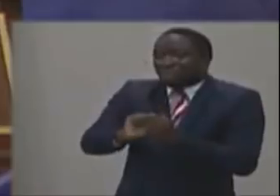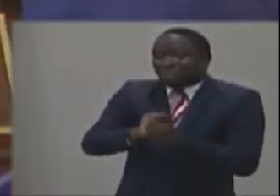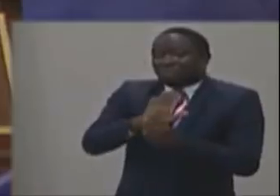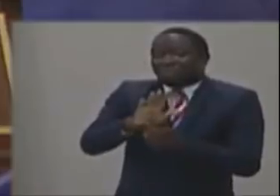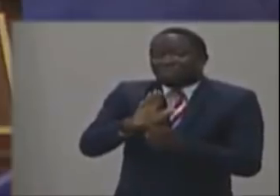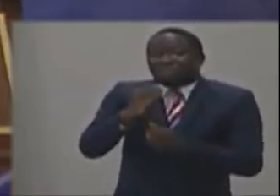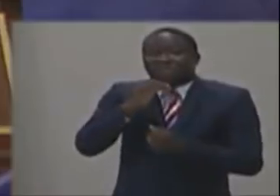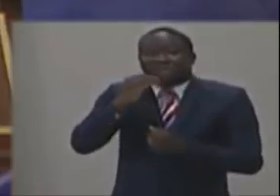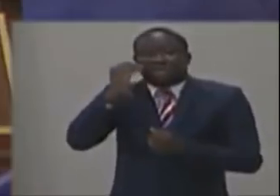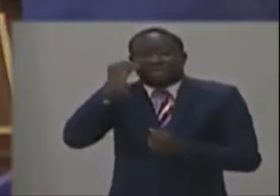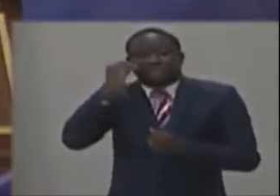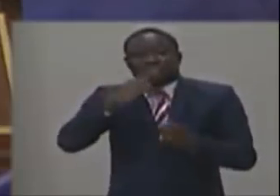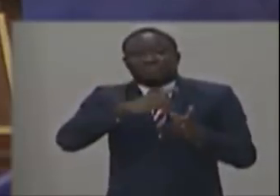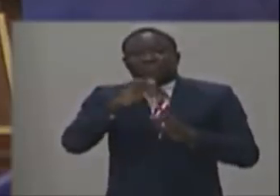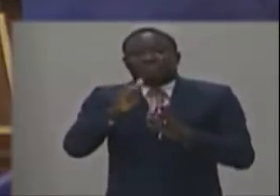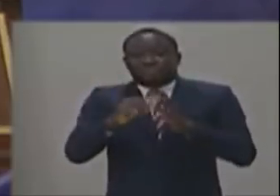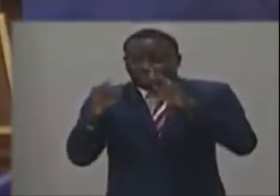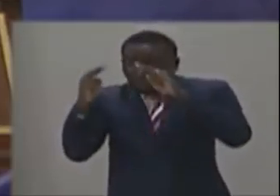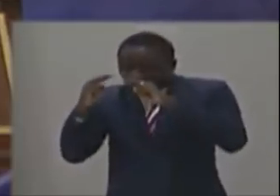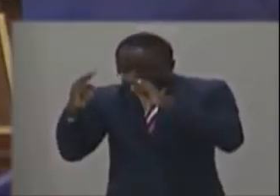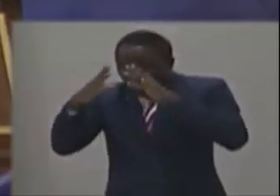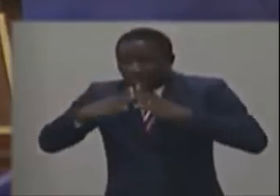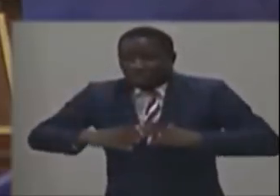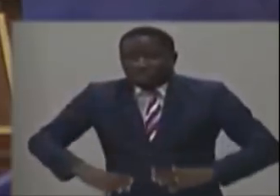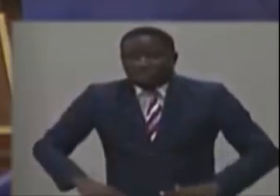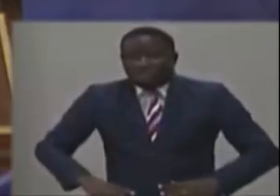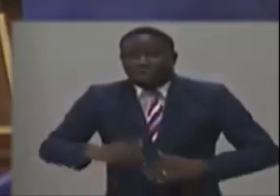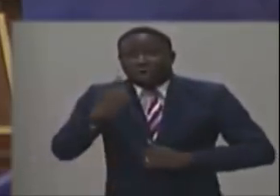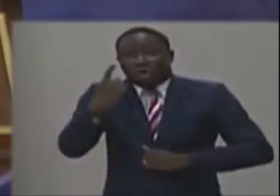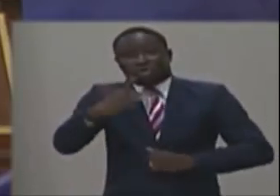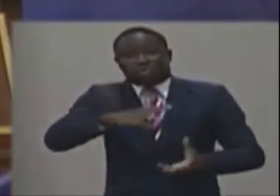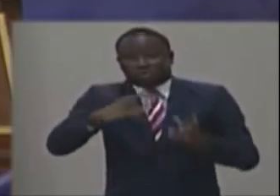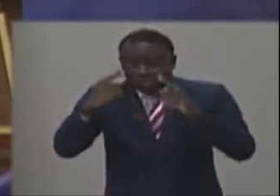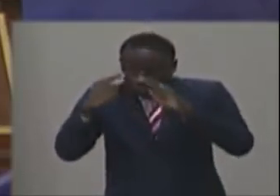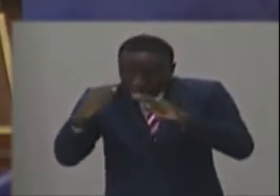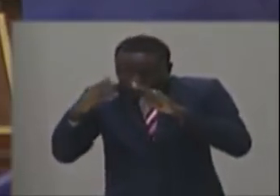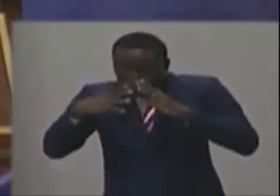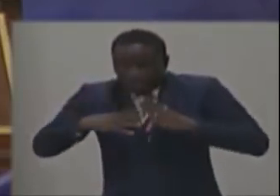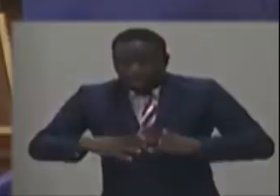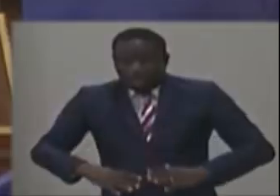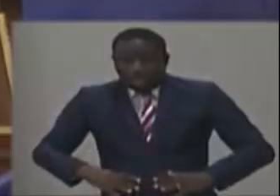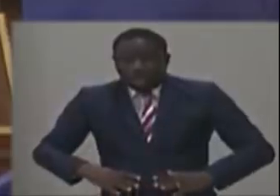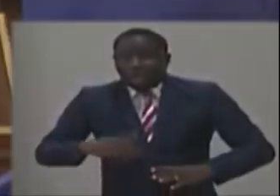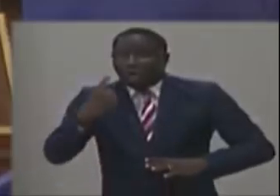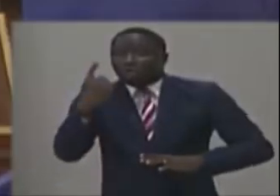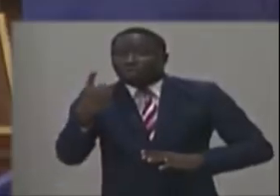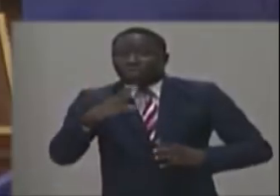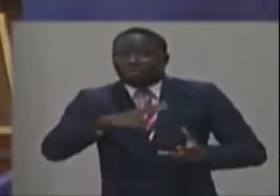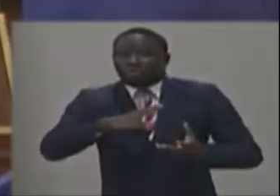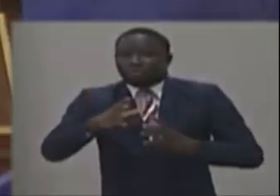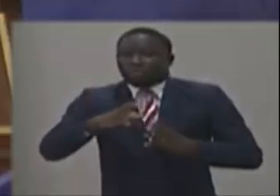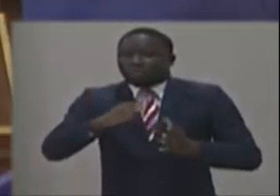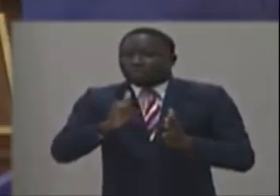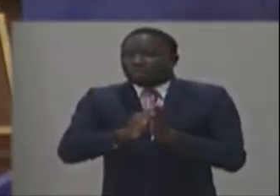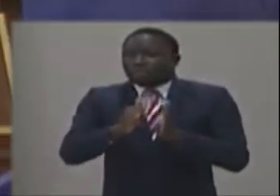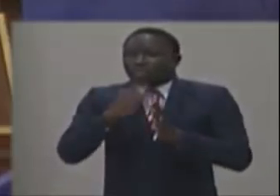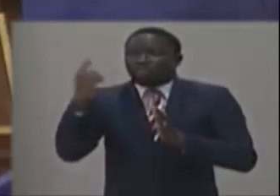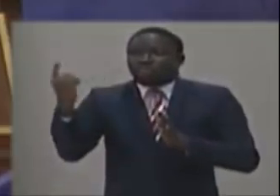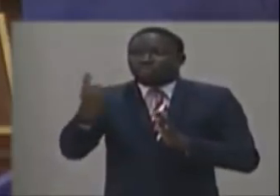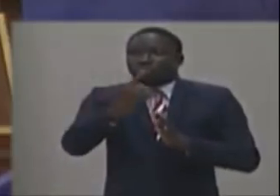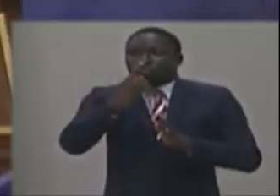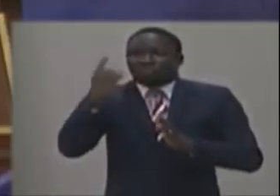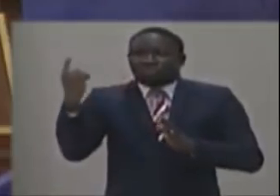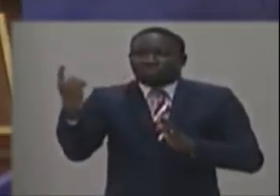coronavirus là, la caille, c'est veiller corps, et yon seul gens qui veillent corps, yon seul jour, c'est